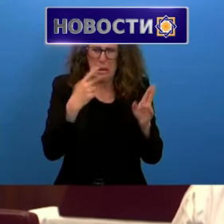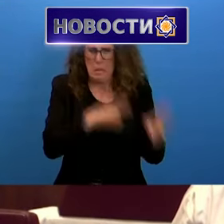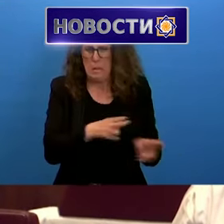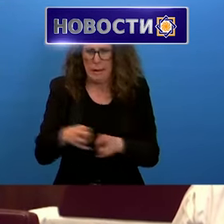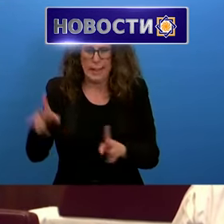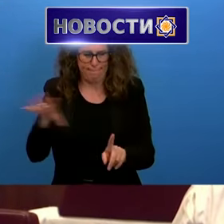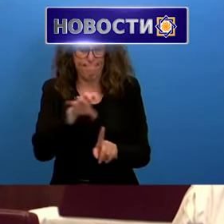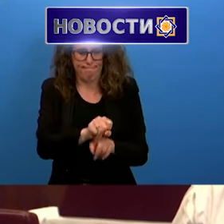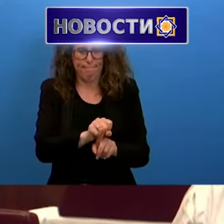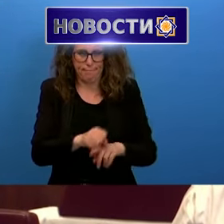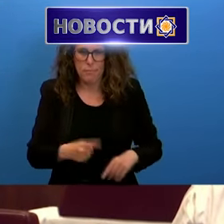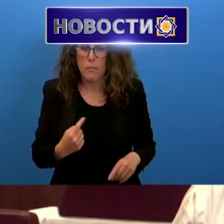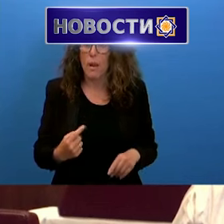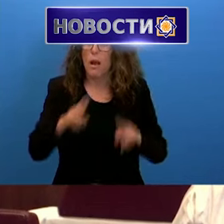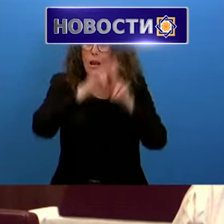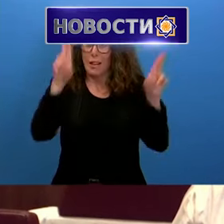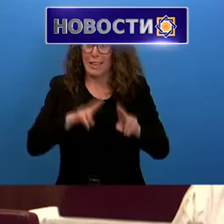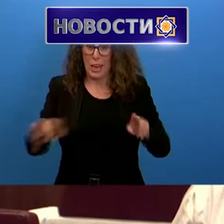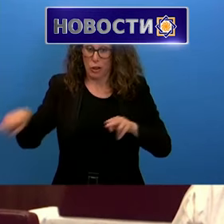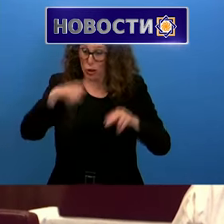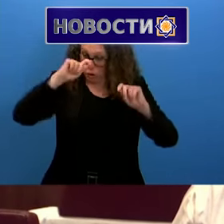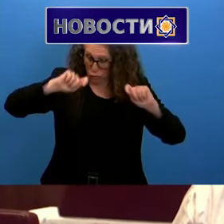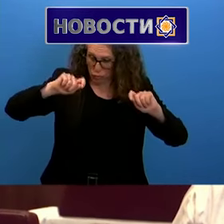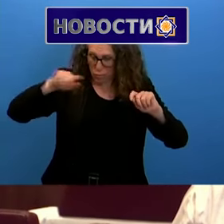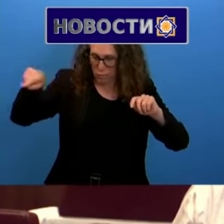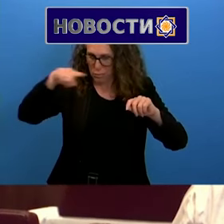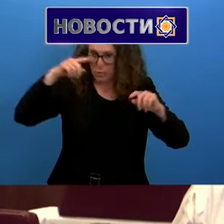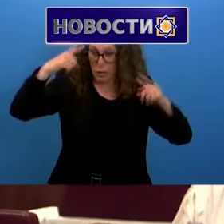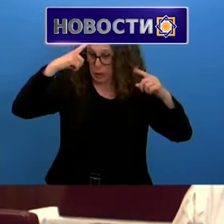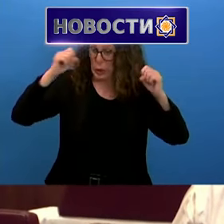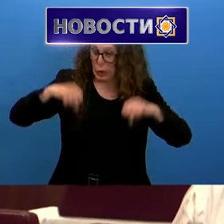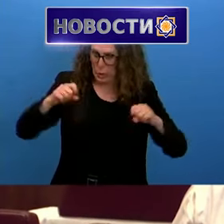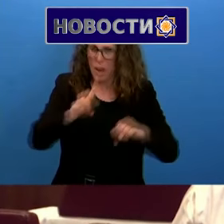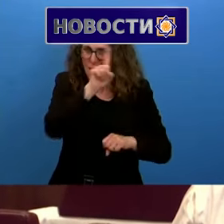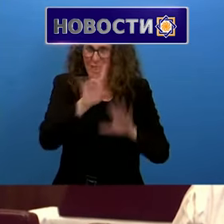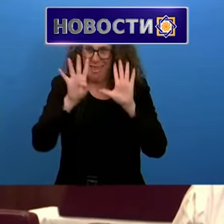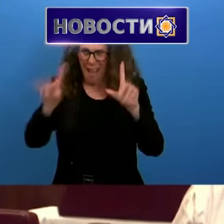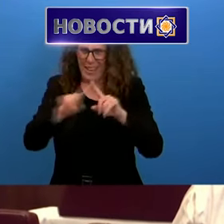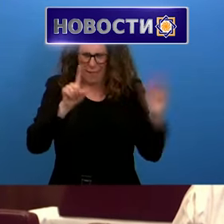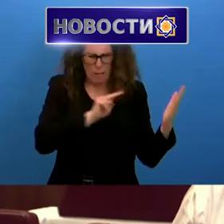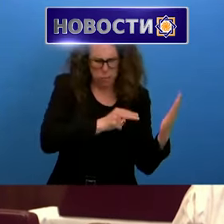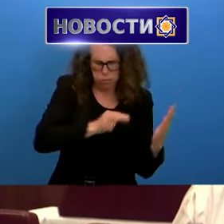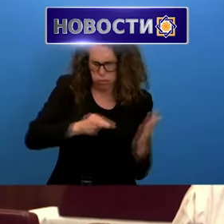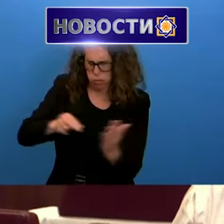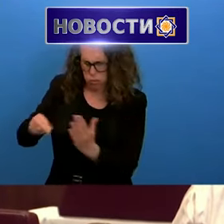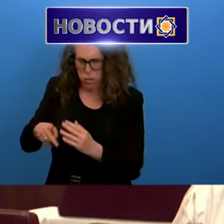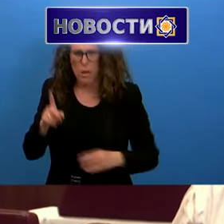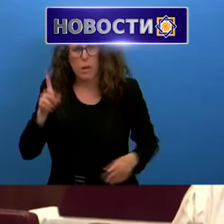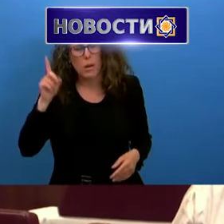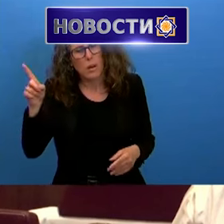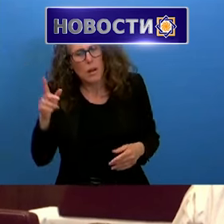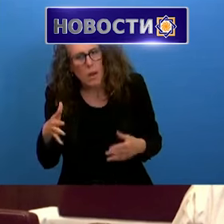видов растений, более 60 тысяч видов деревьев и более 160 тысяч видов рыб, моллюсков, крабов и водных